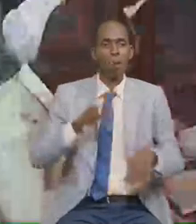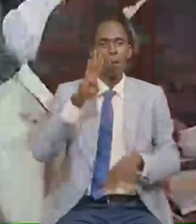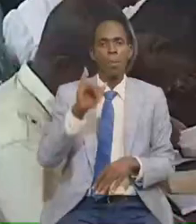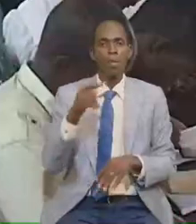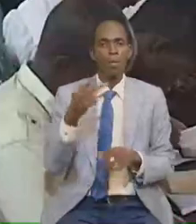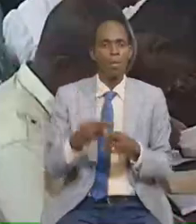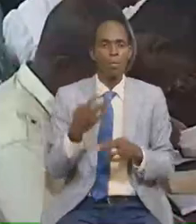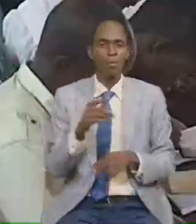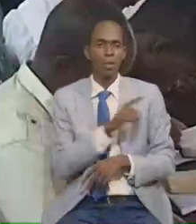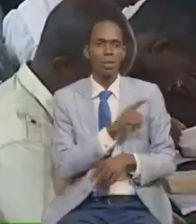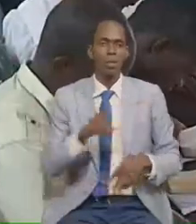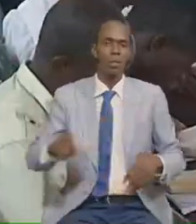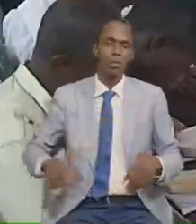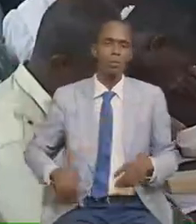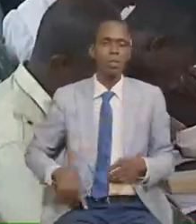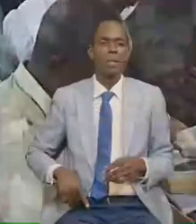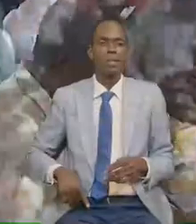il te prendront